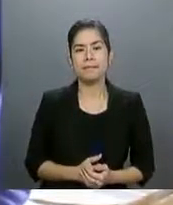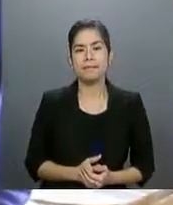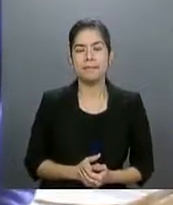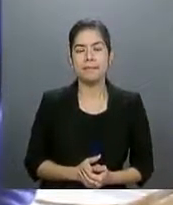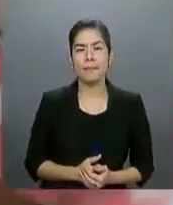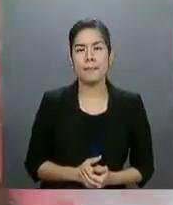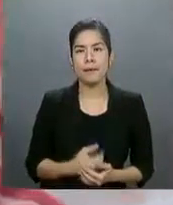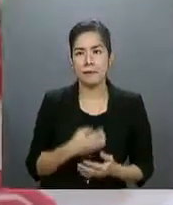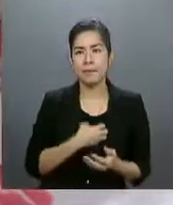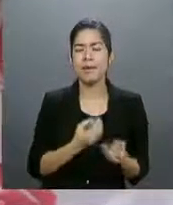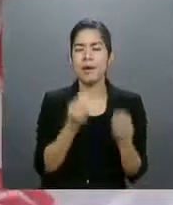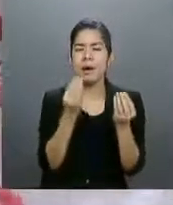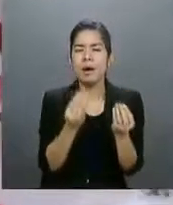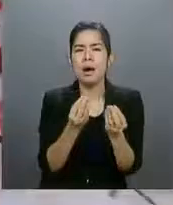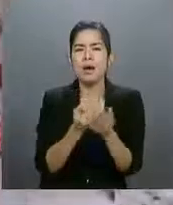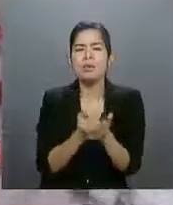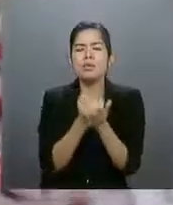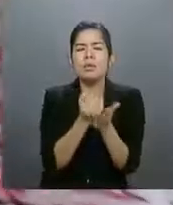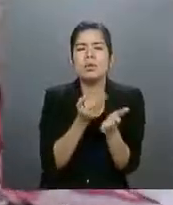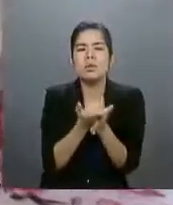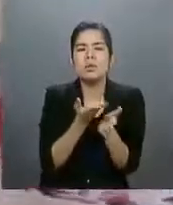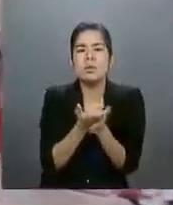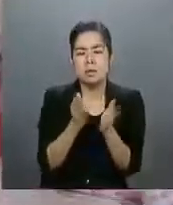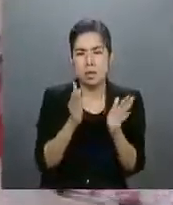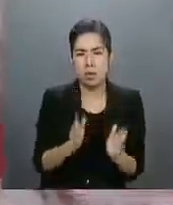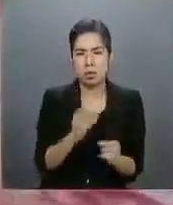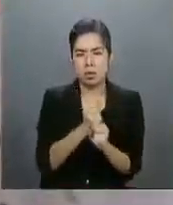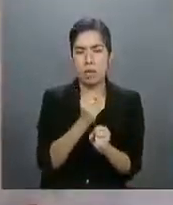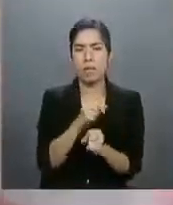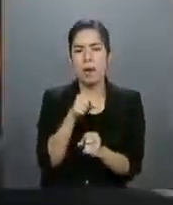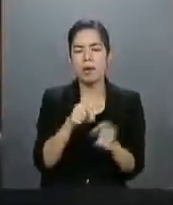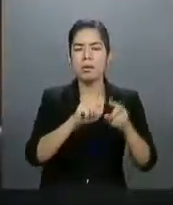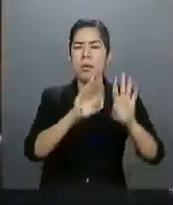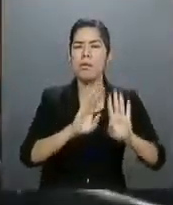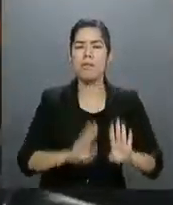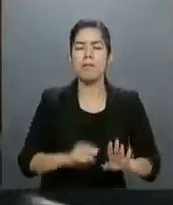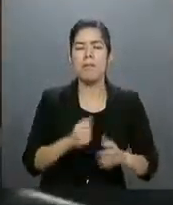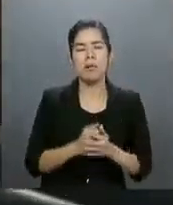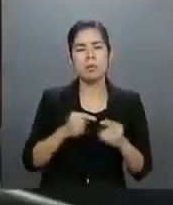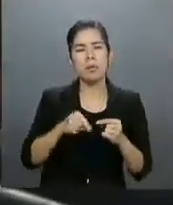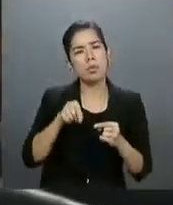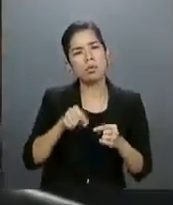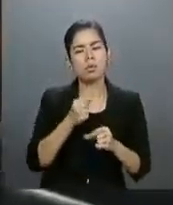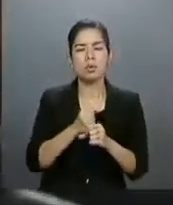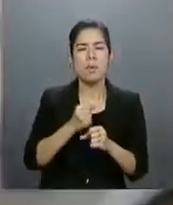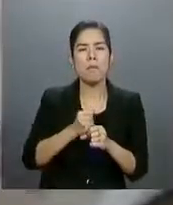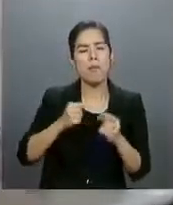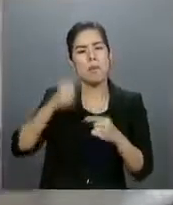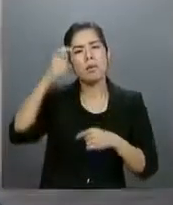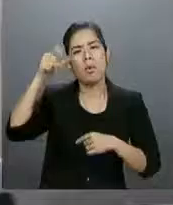ให้อุดนุ่นคนที่ทำงานเป็นปนี้ทำงานแบบบ้าน